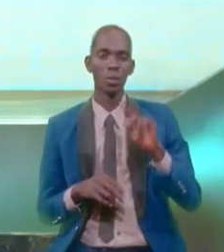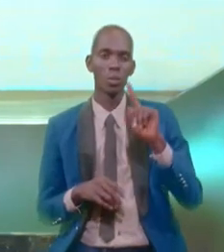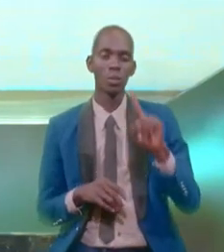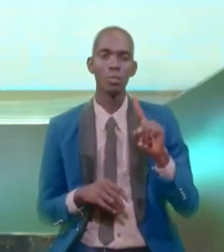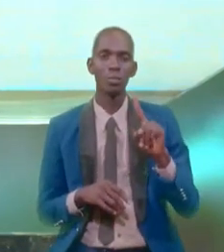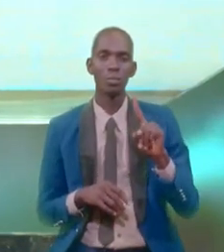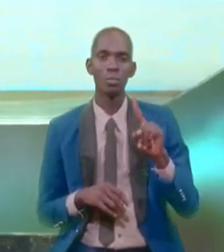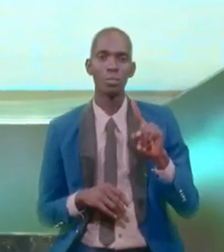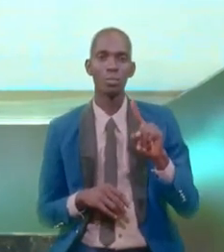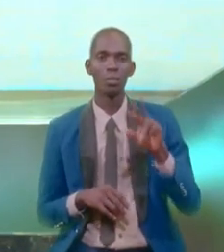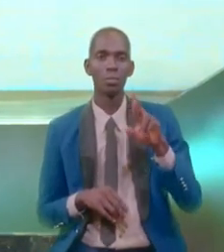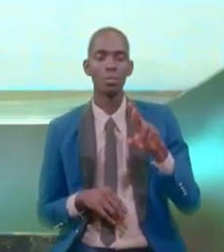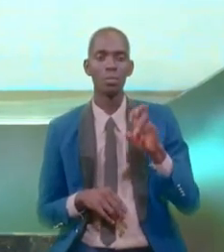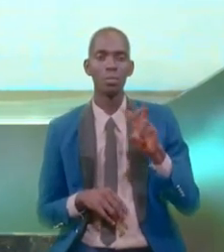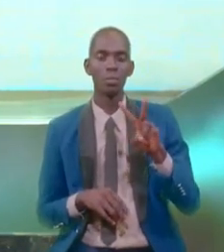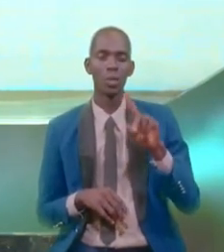Apocalypse chapitre 1.